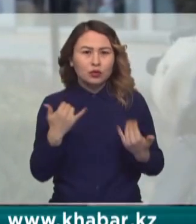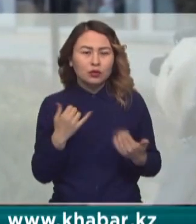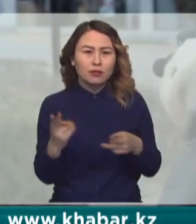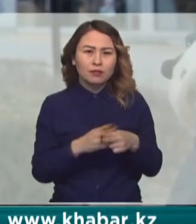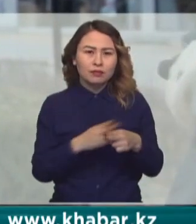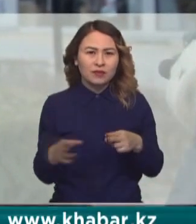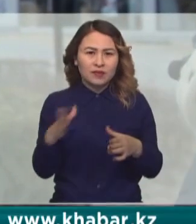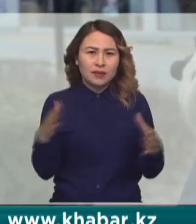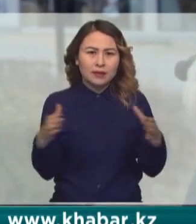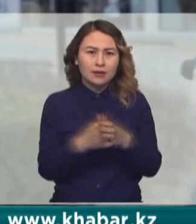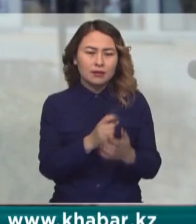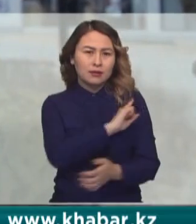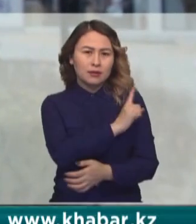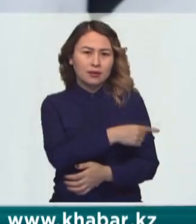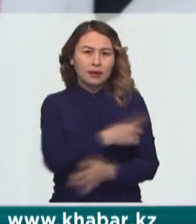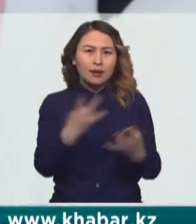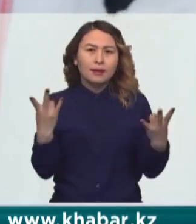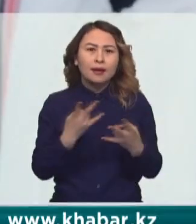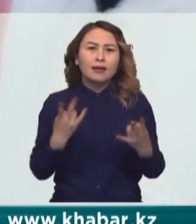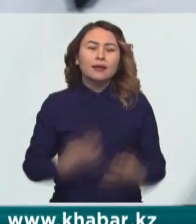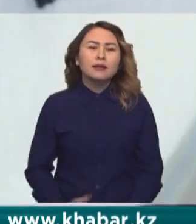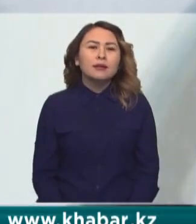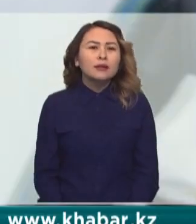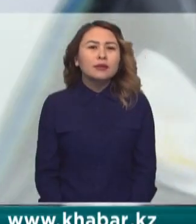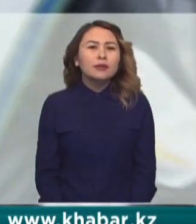күш біріктірді. Біз өз елімізге сенеміз.